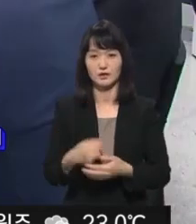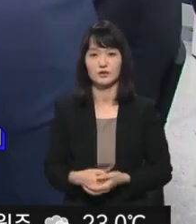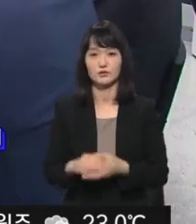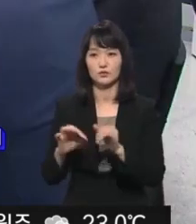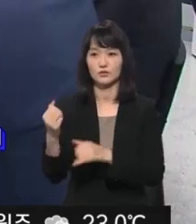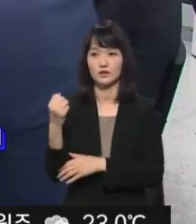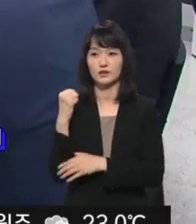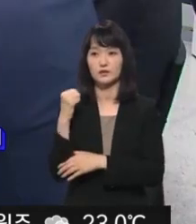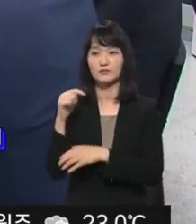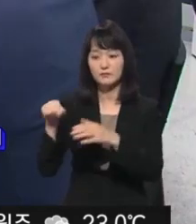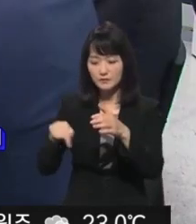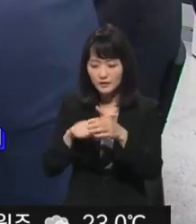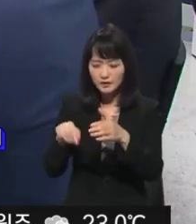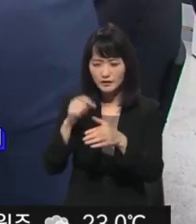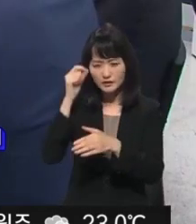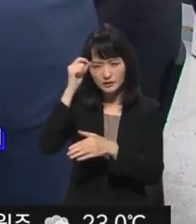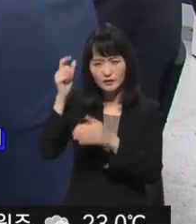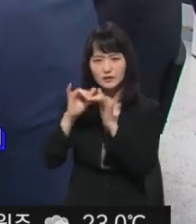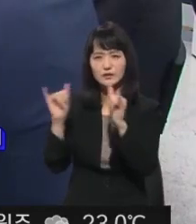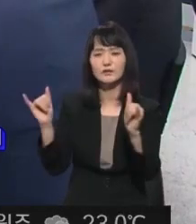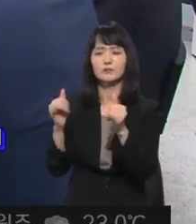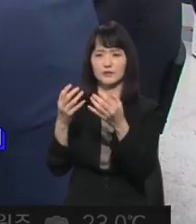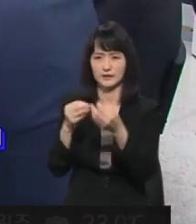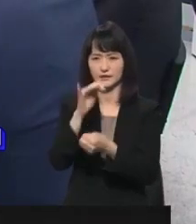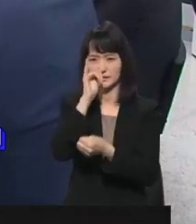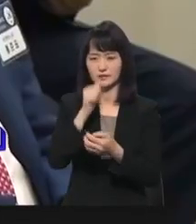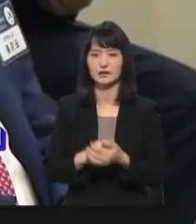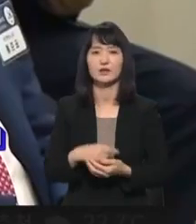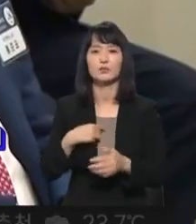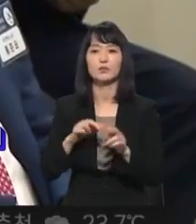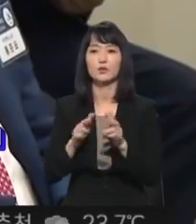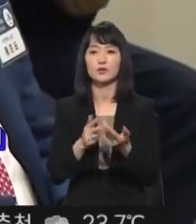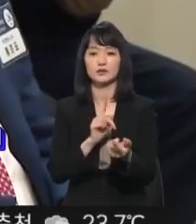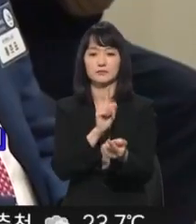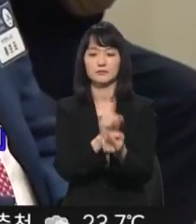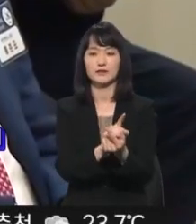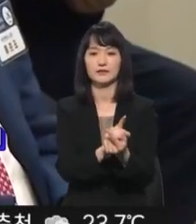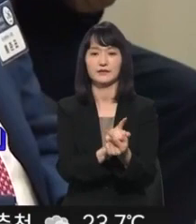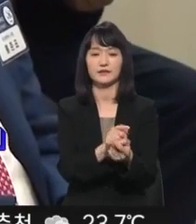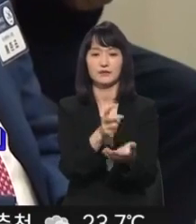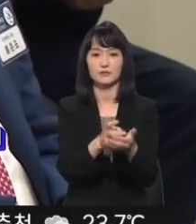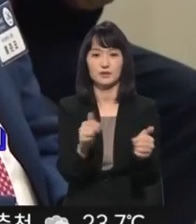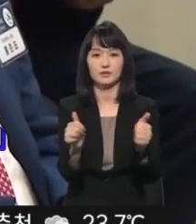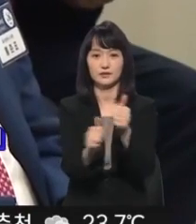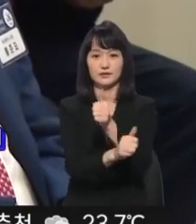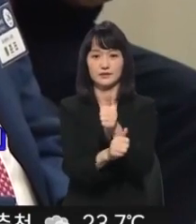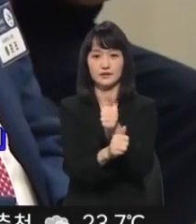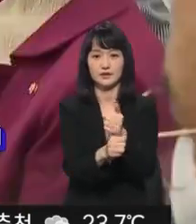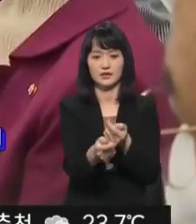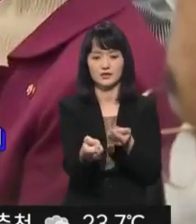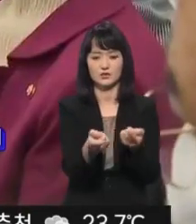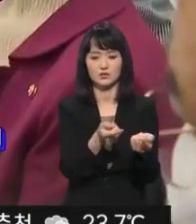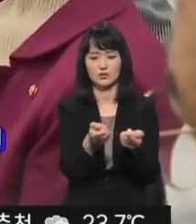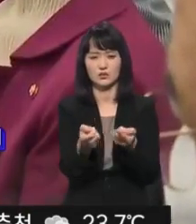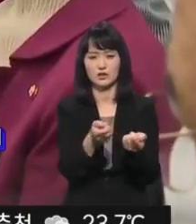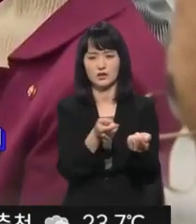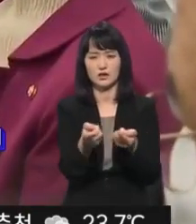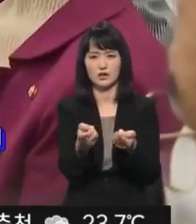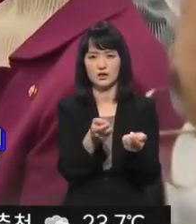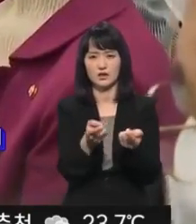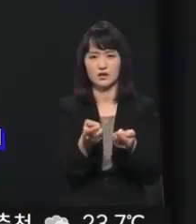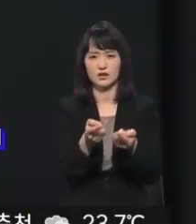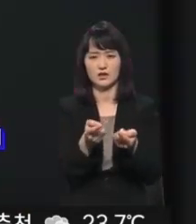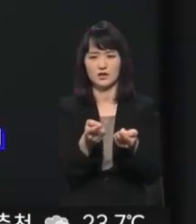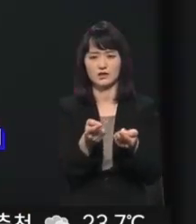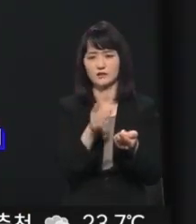현대인들이 참 많이 계신데 그 중에서 본인이 만난 법사 입만 가지고 국민임을 통제하려 오니까 안 되는 거예요 근데 지금 장 병